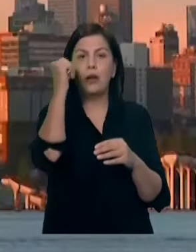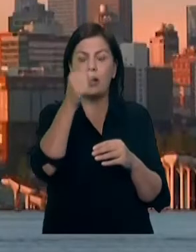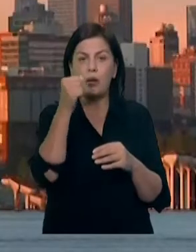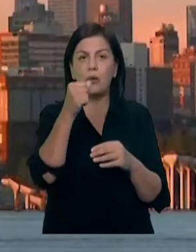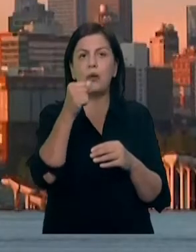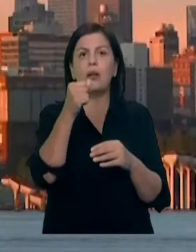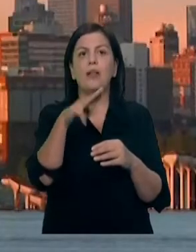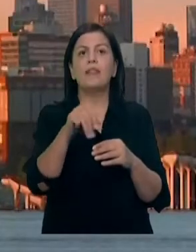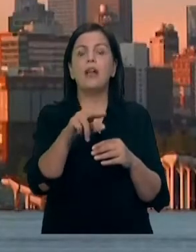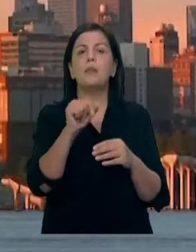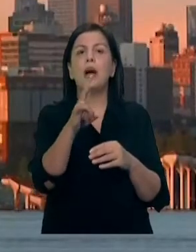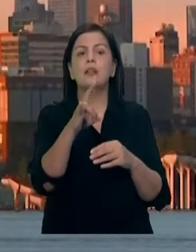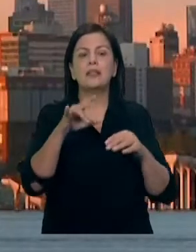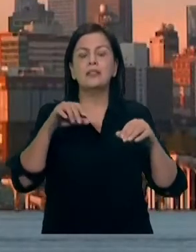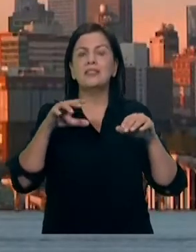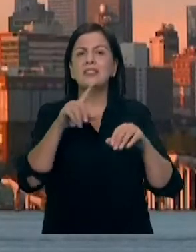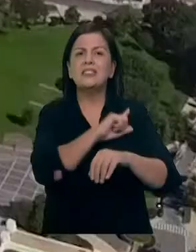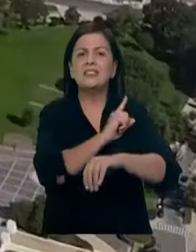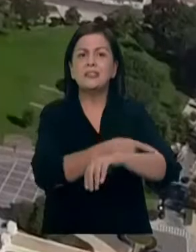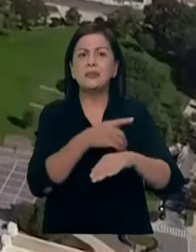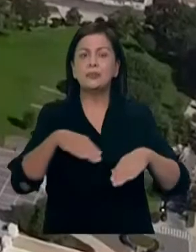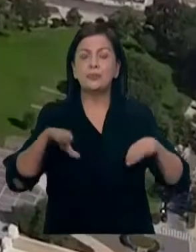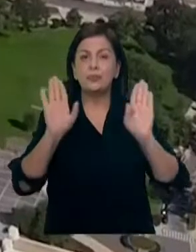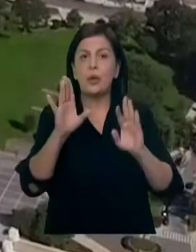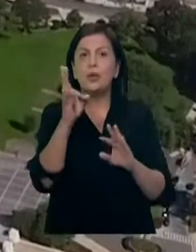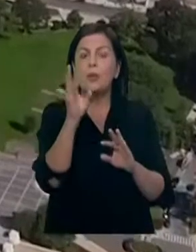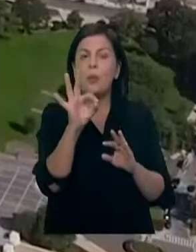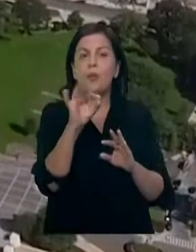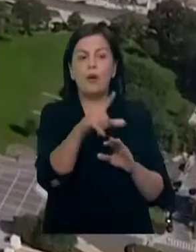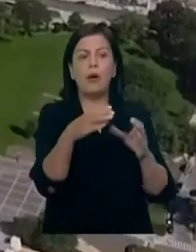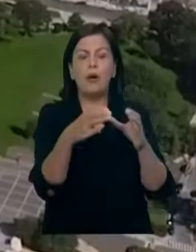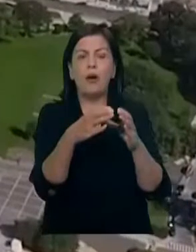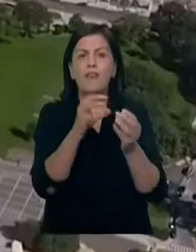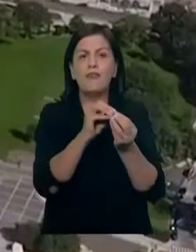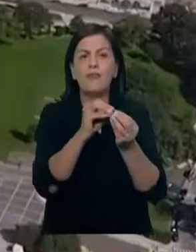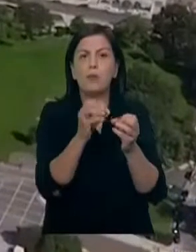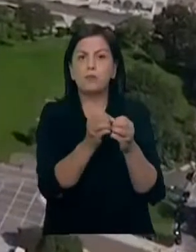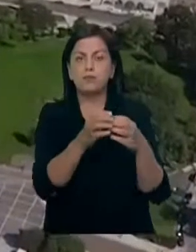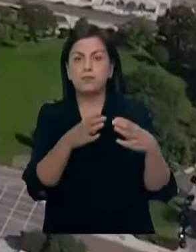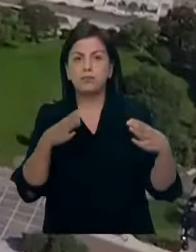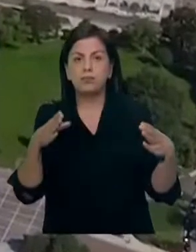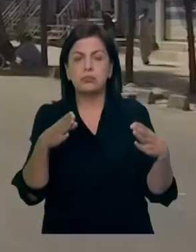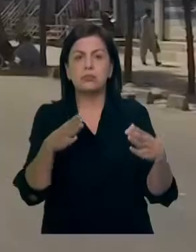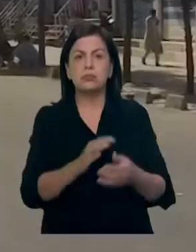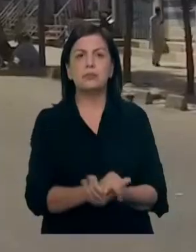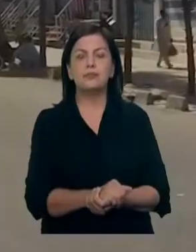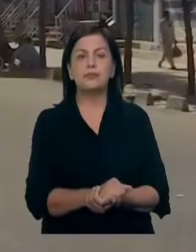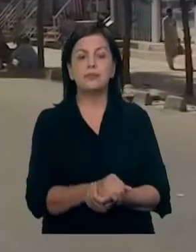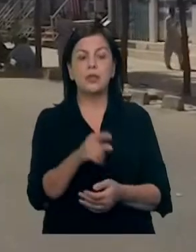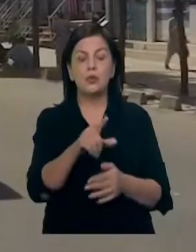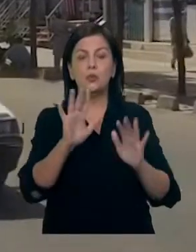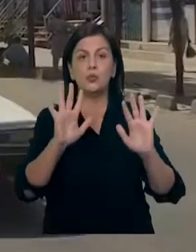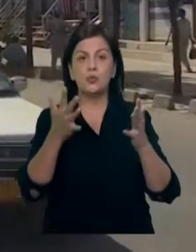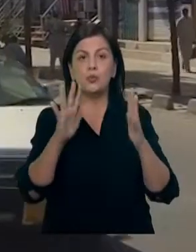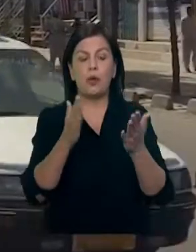əlindən alsa da, təşkilat sıradan çıxarıla bilməyib. Vaşinqtonun 20 illik işğalından sonra yenidən hakimiyyətə gəlib. Bu hadisə